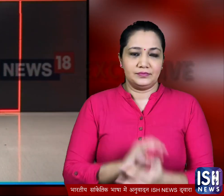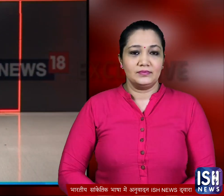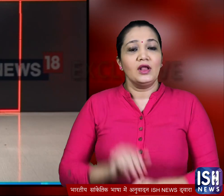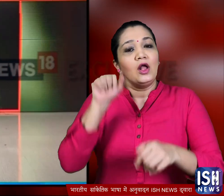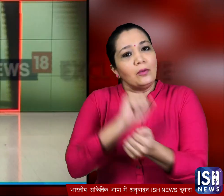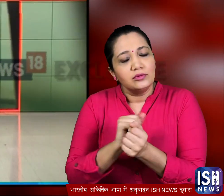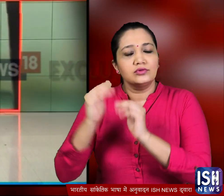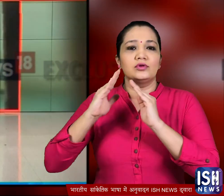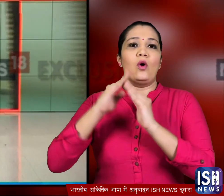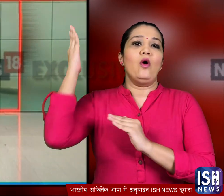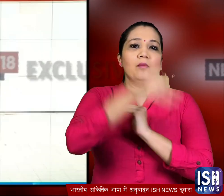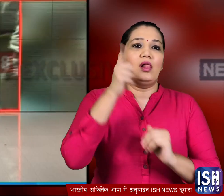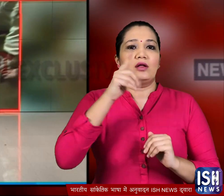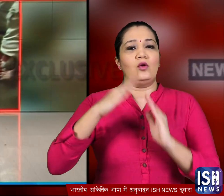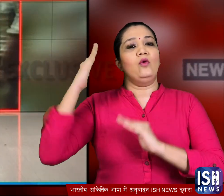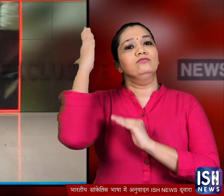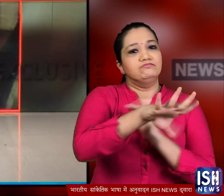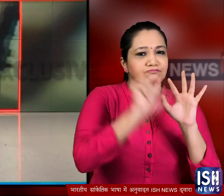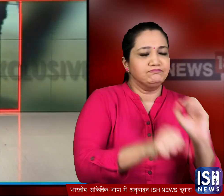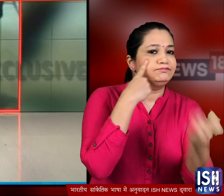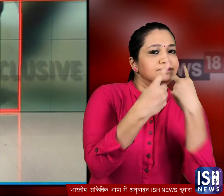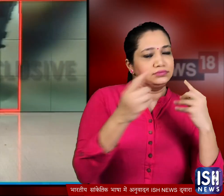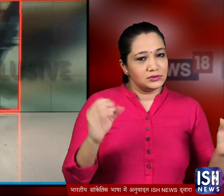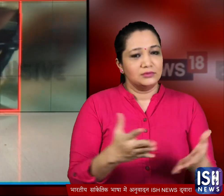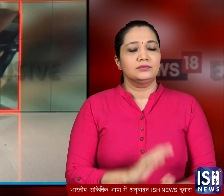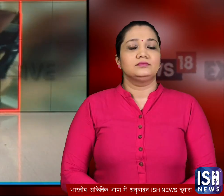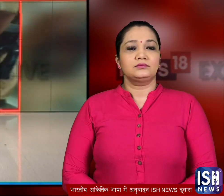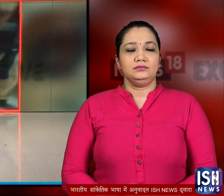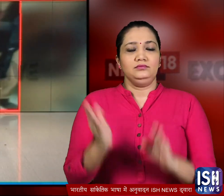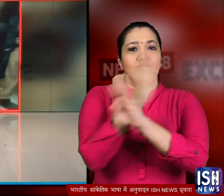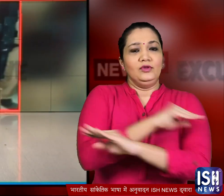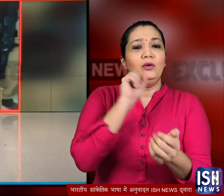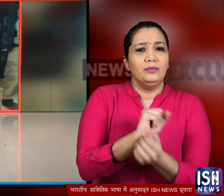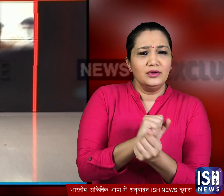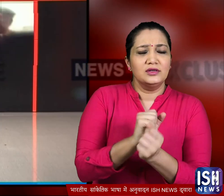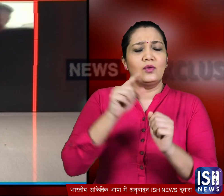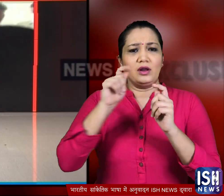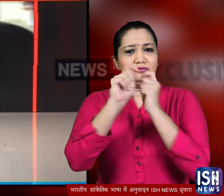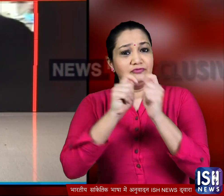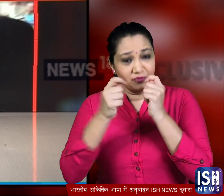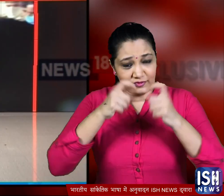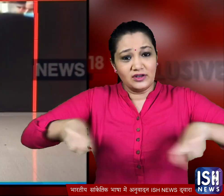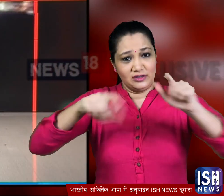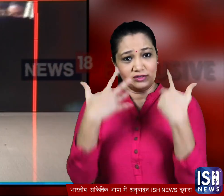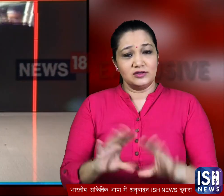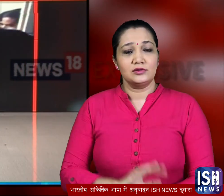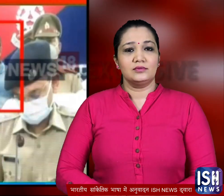और इसीलिए पुलिस ने उसके लखनऊ के घर पर तलाशी ली। इससे पहले पुलिस ने इस मामले में एक प्रेस कॉन्फ्रेंस